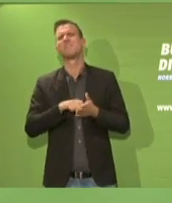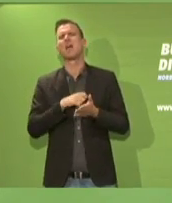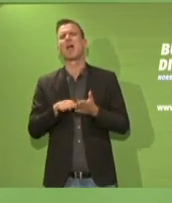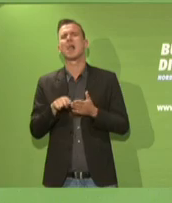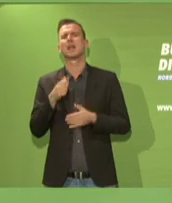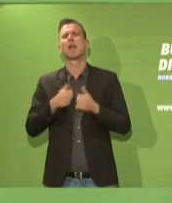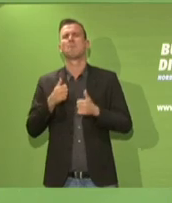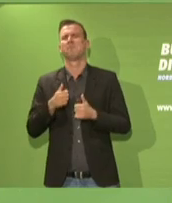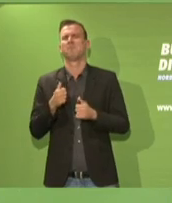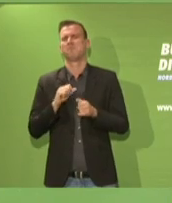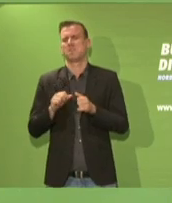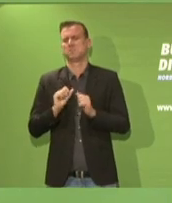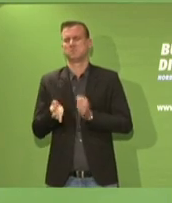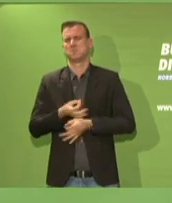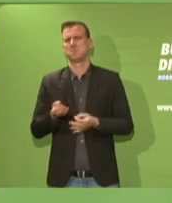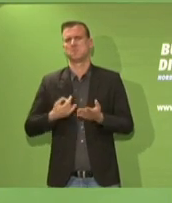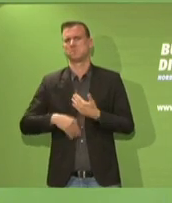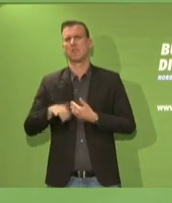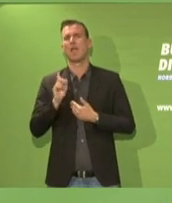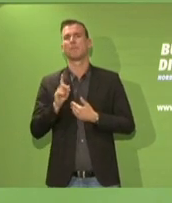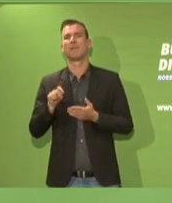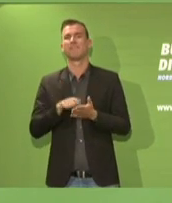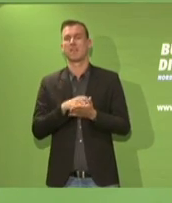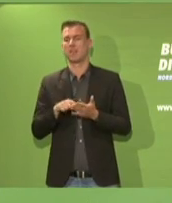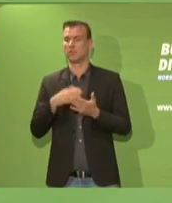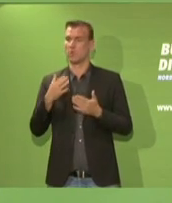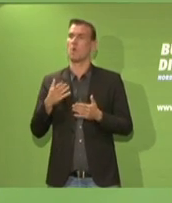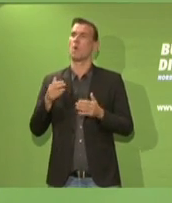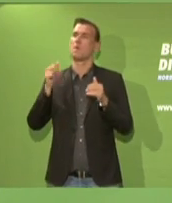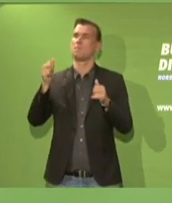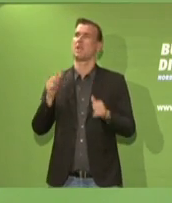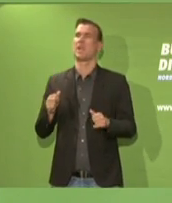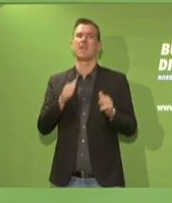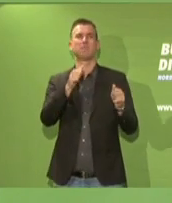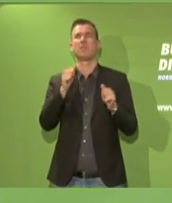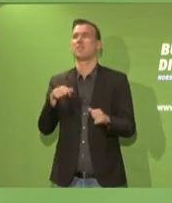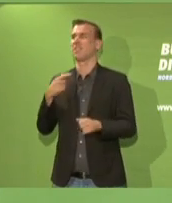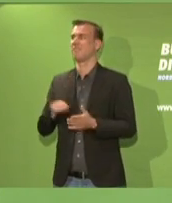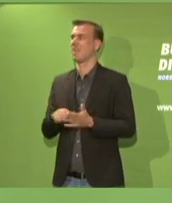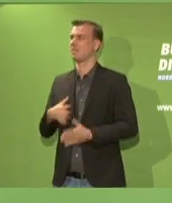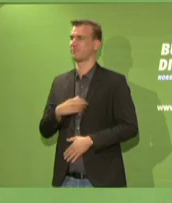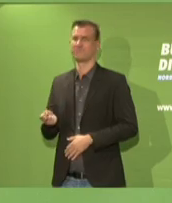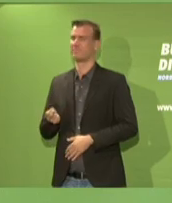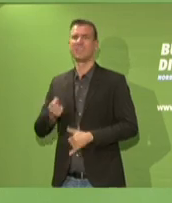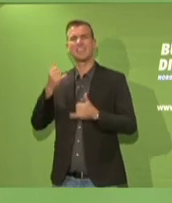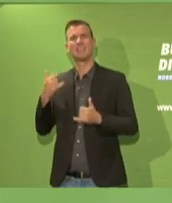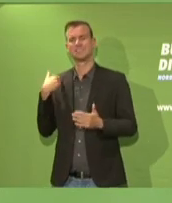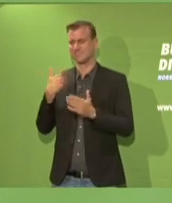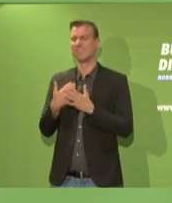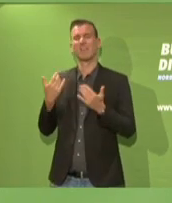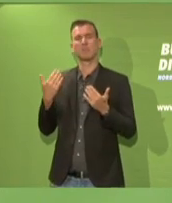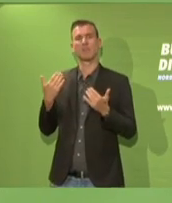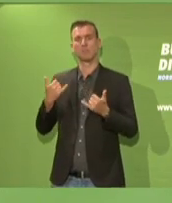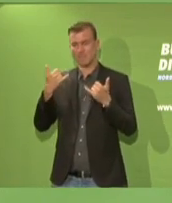sind, aber natürlich Wahlen nicht in den paar Wochen mit den Plakaten gewonnen werden. Jetzt müssen wir unsere Kampagnen